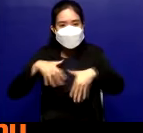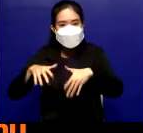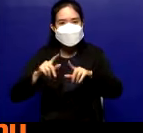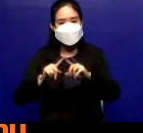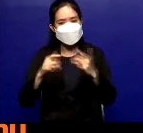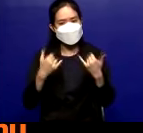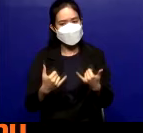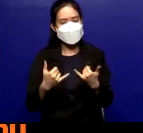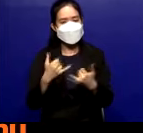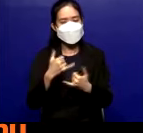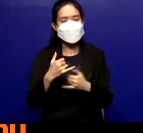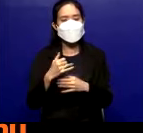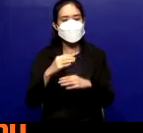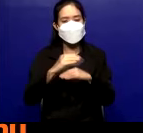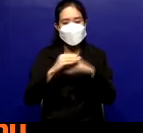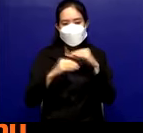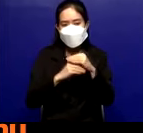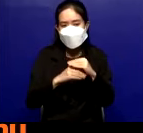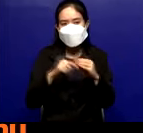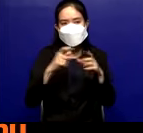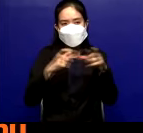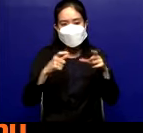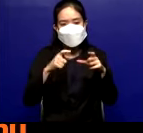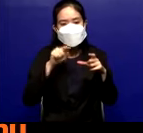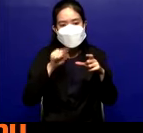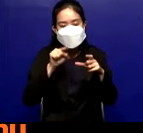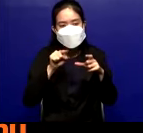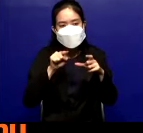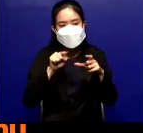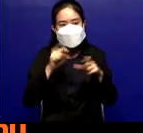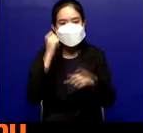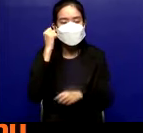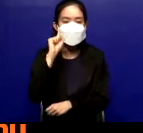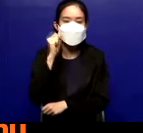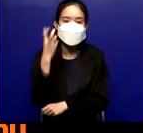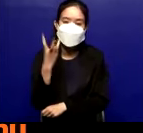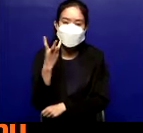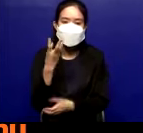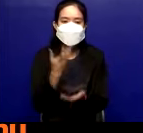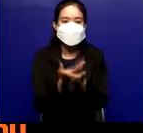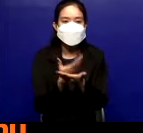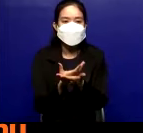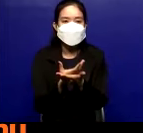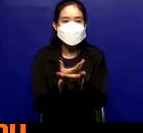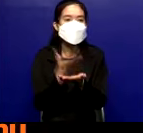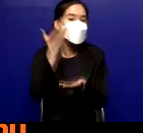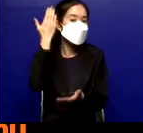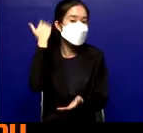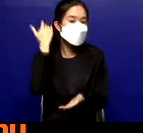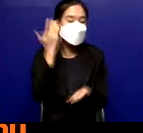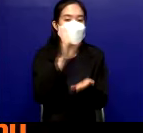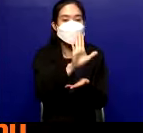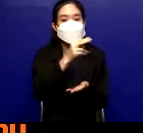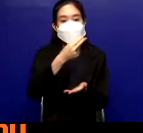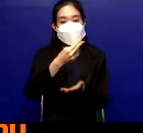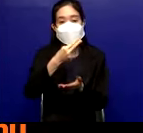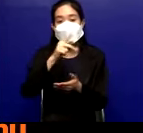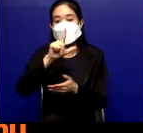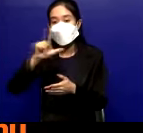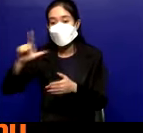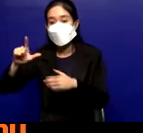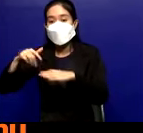โครงการบัตรสวัสดิการแห่งรัฐถูกตัดงบเหลือแค่ 30,000 ล้านบาทจากที่เคยได้รับเกือบ 50,000 ล้านในปี